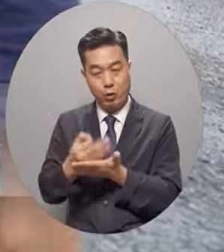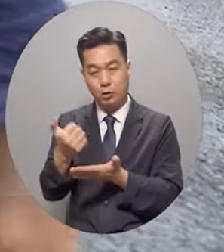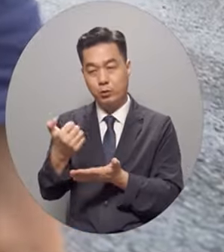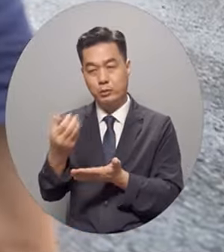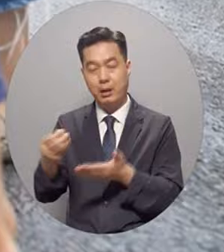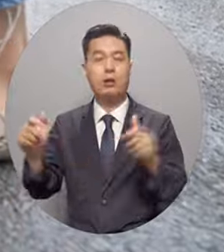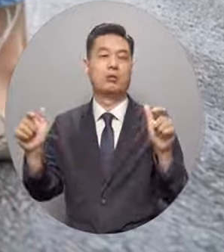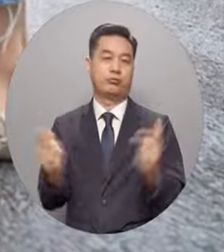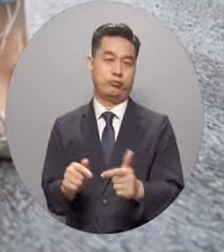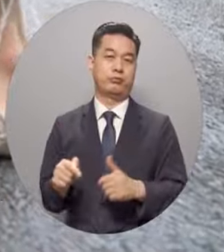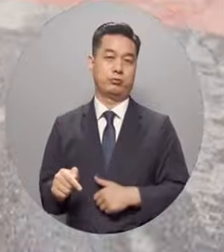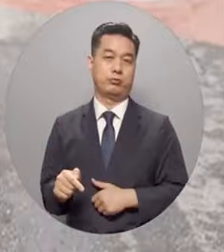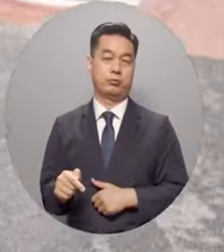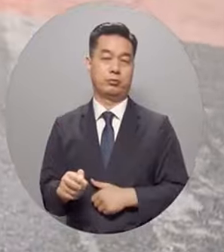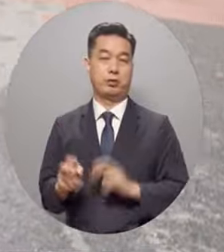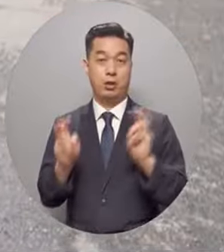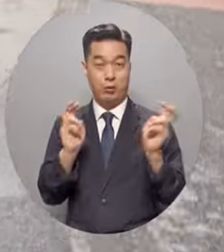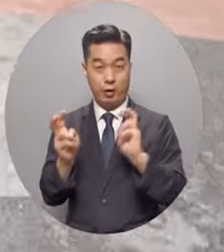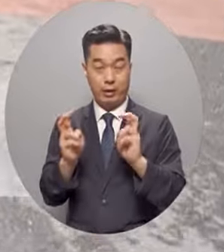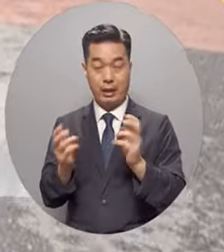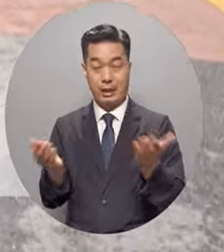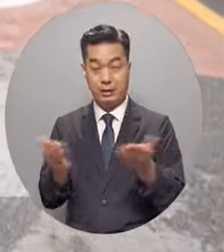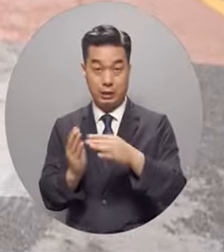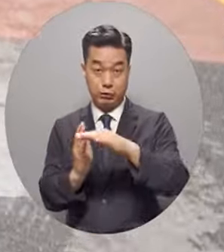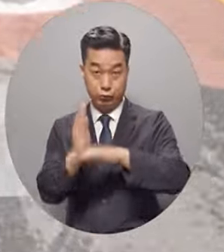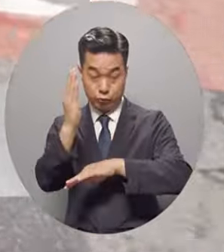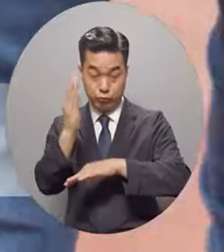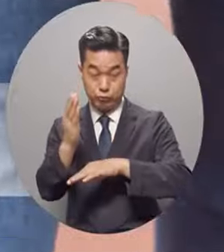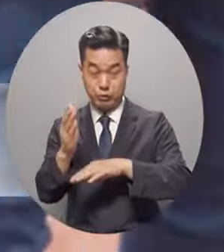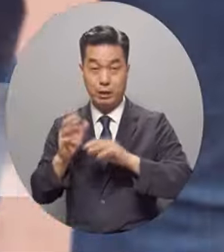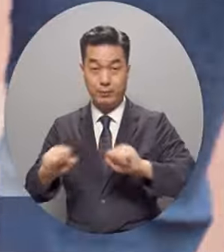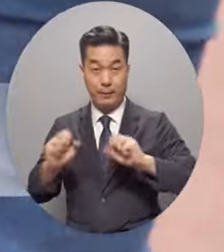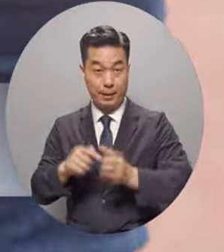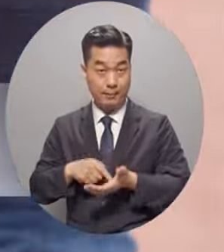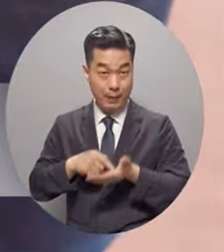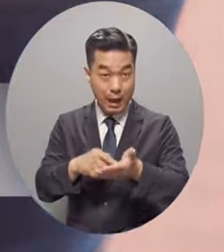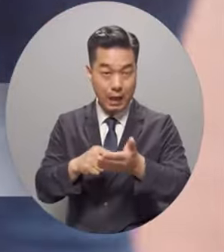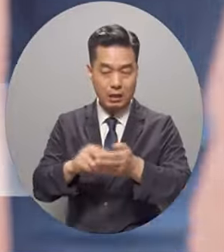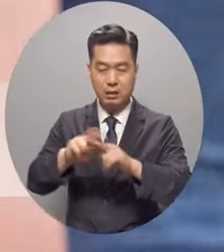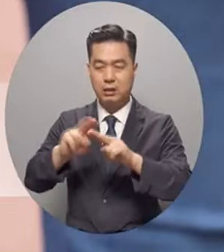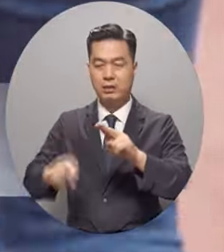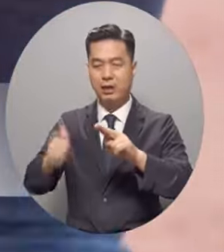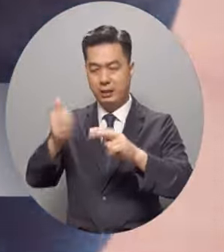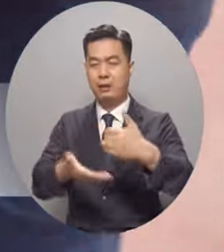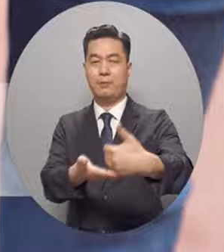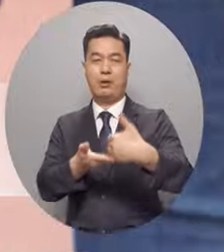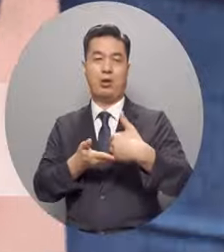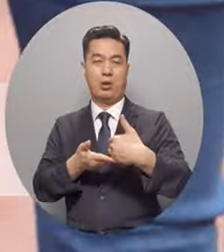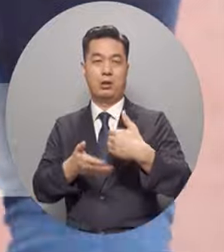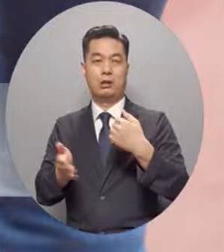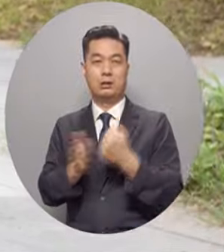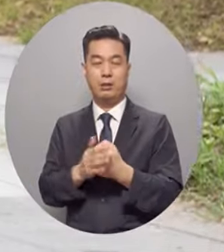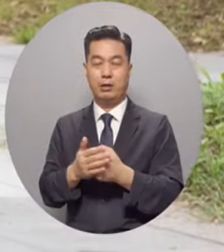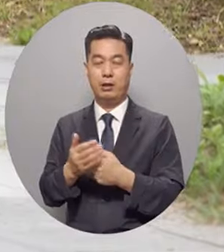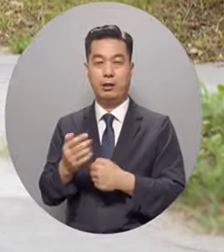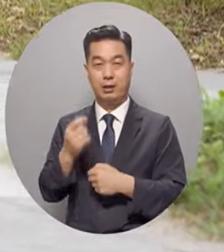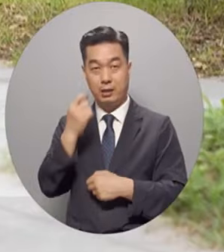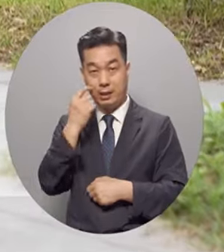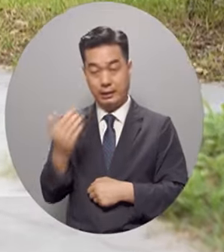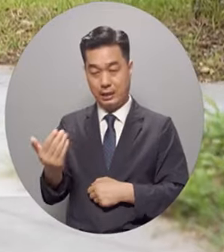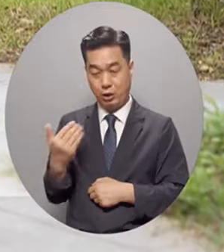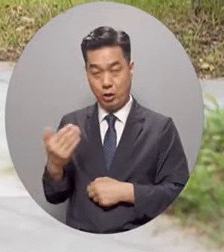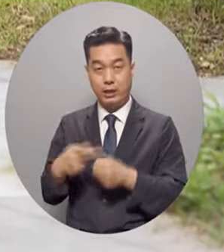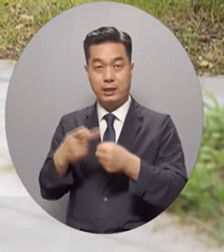감소했습니다. 회사에 초과 근로 수당을 요구했다가 사실상 퇴사를 권유받은 이 씨는 결국 지난달 12년간